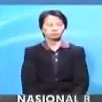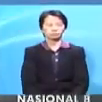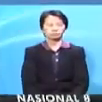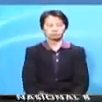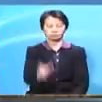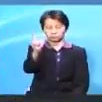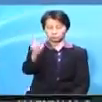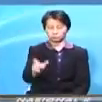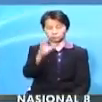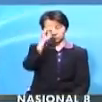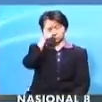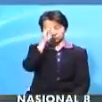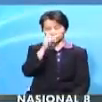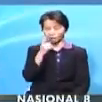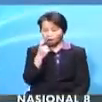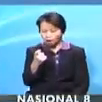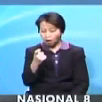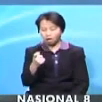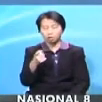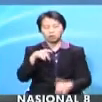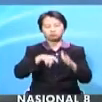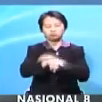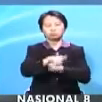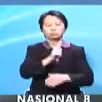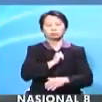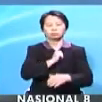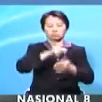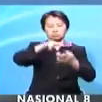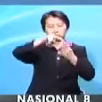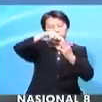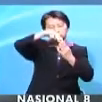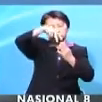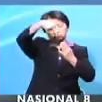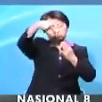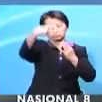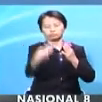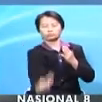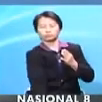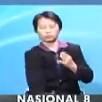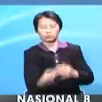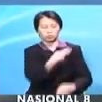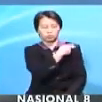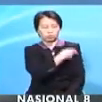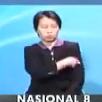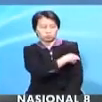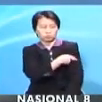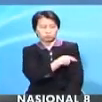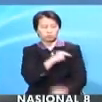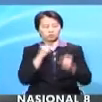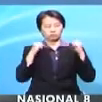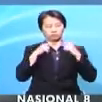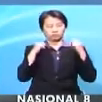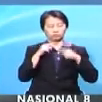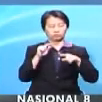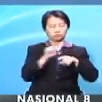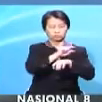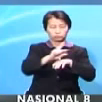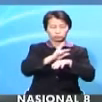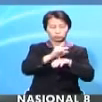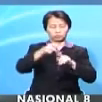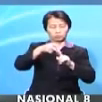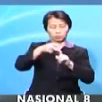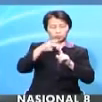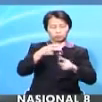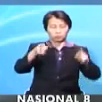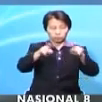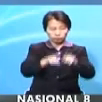seorang lelaki ditemui maut dipercayai membunuh diri dengan terjun dari tingkat 7 Sebuah Hospital swasta di George tahun pelapinang kejadian